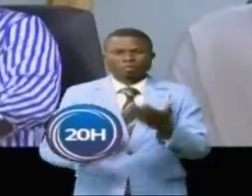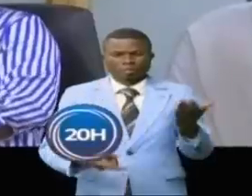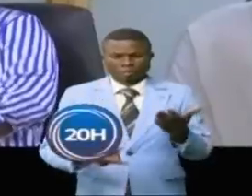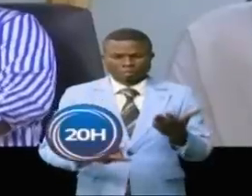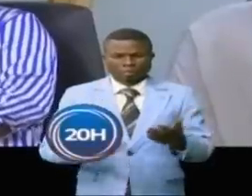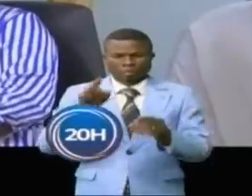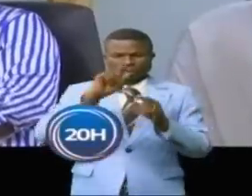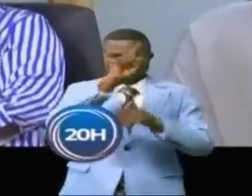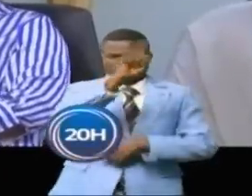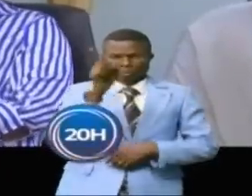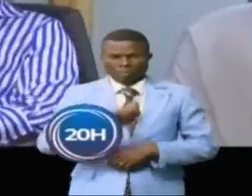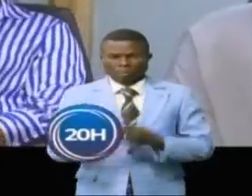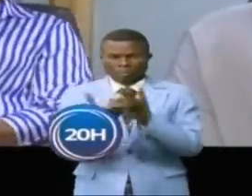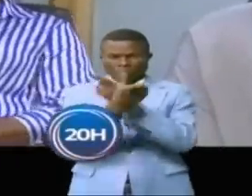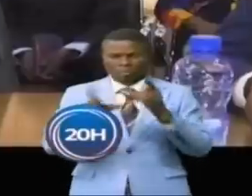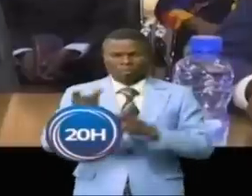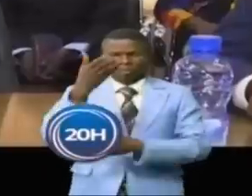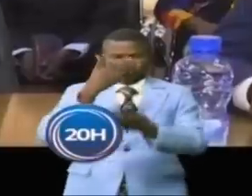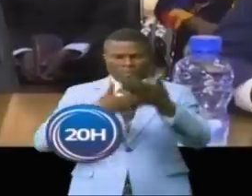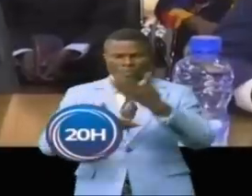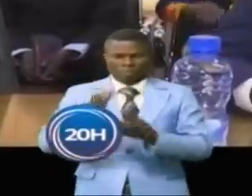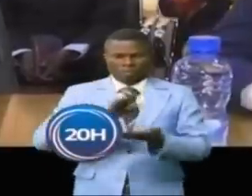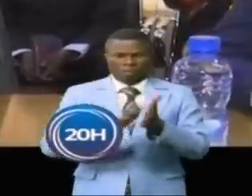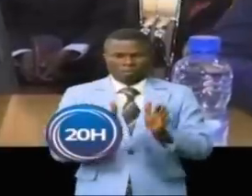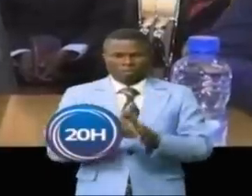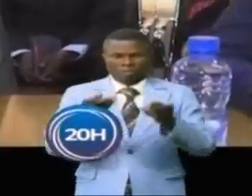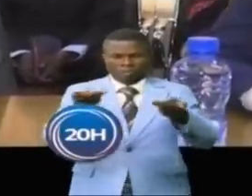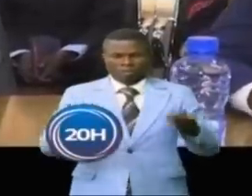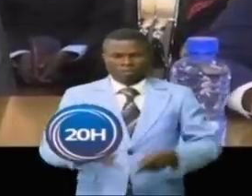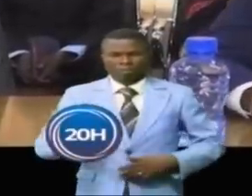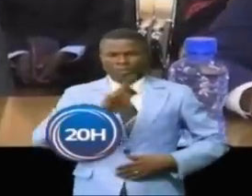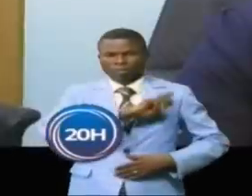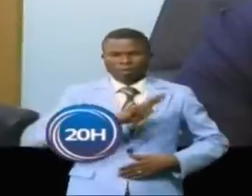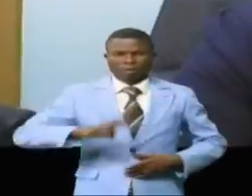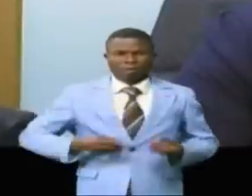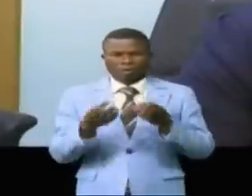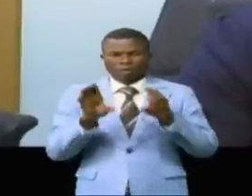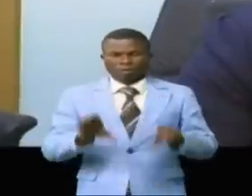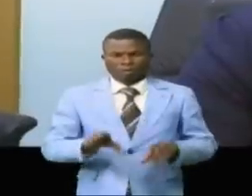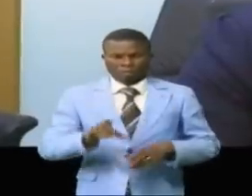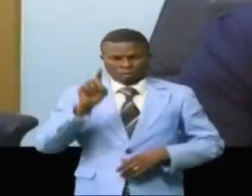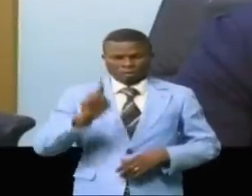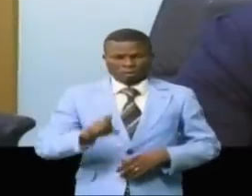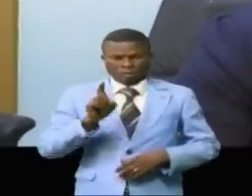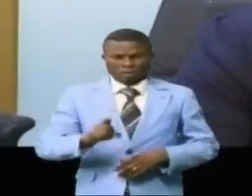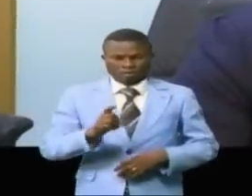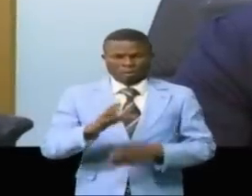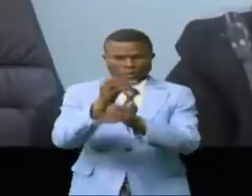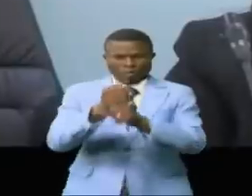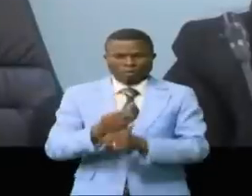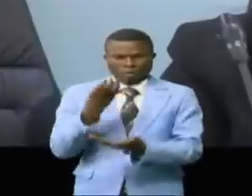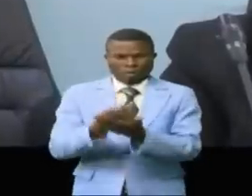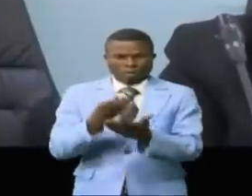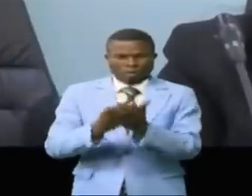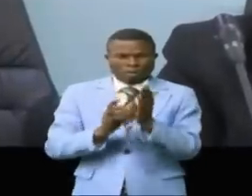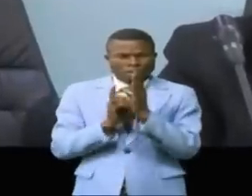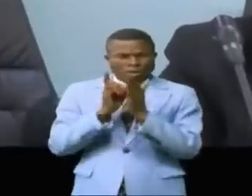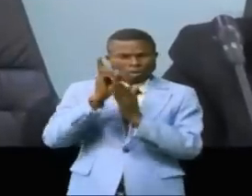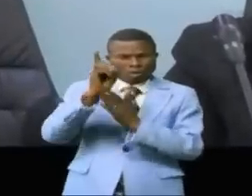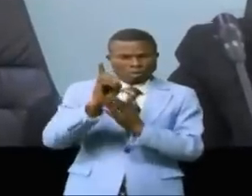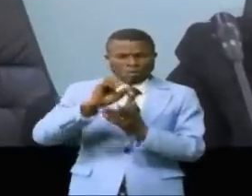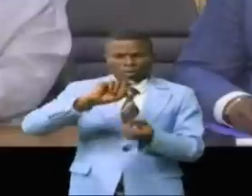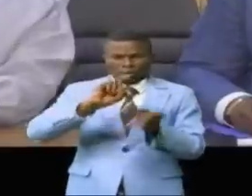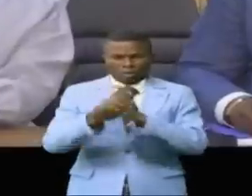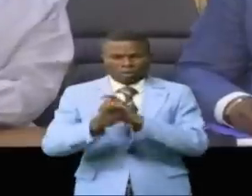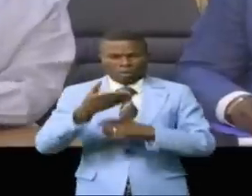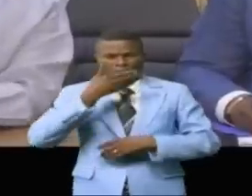zone de libre-échange soit l'occasion pour laquelle la République démocratique du Congo doit tirer son économie vers le haut en améliorant